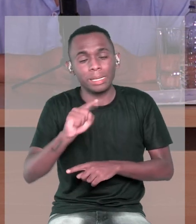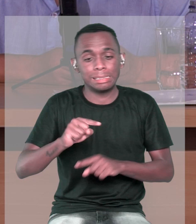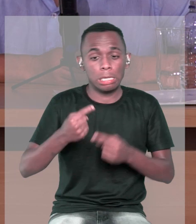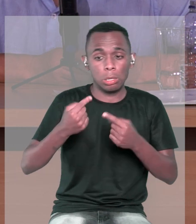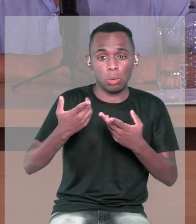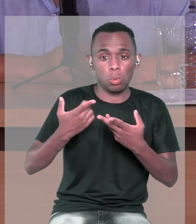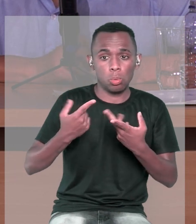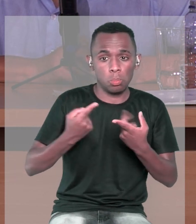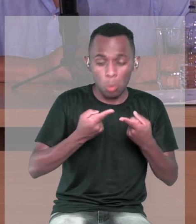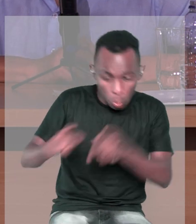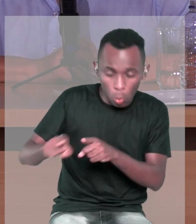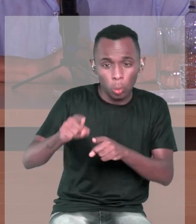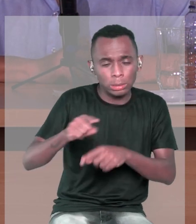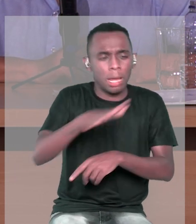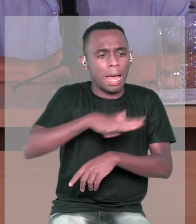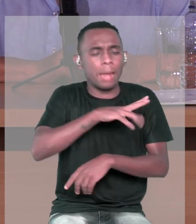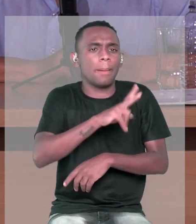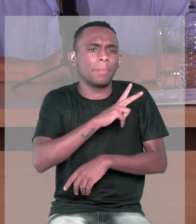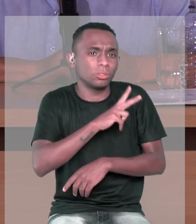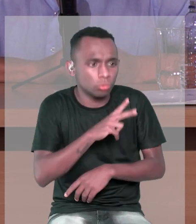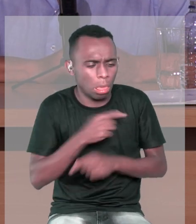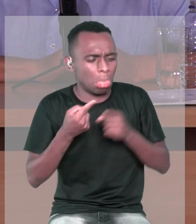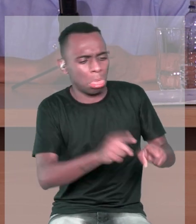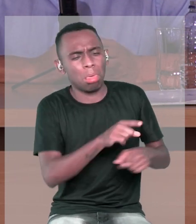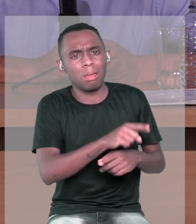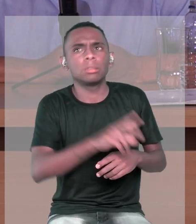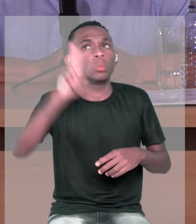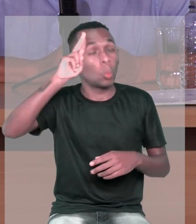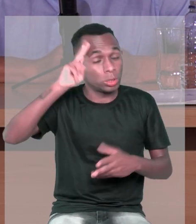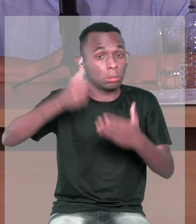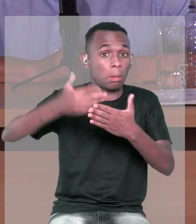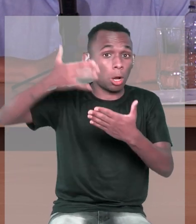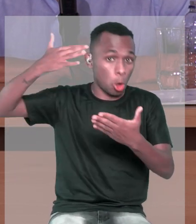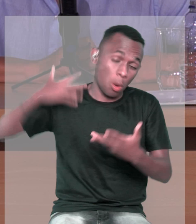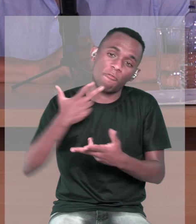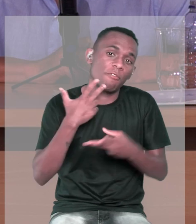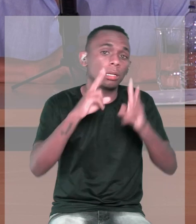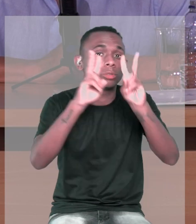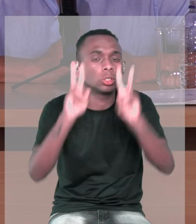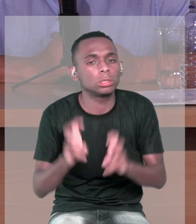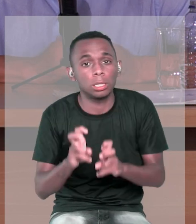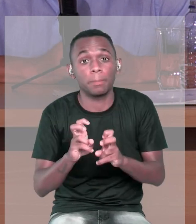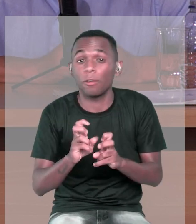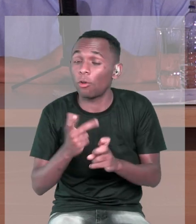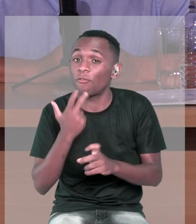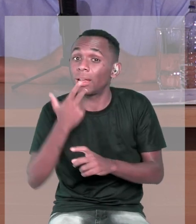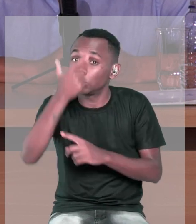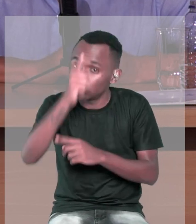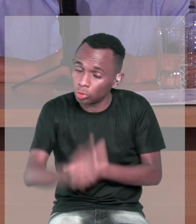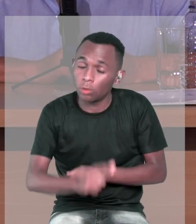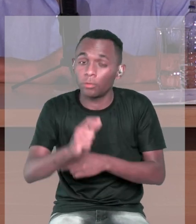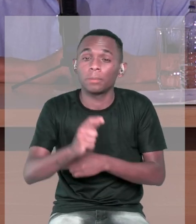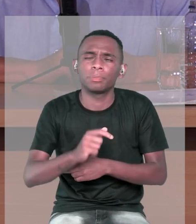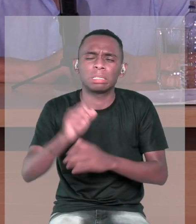aqui a propriedade privada, vindo na história, sobretudo falando, eu vou ressaltar na história